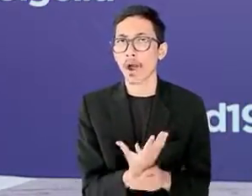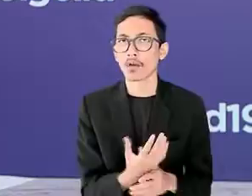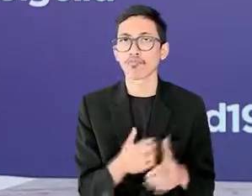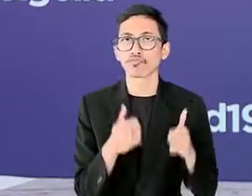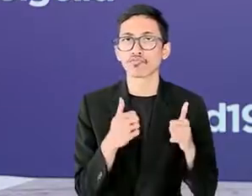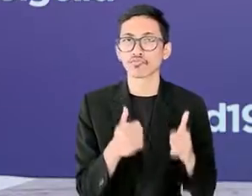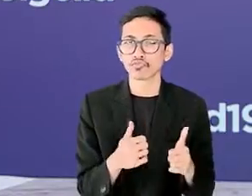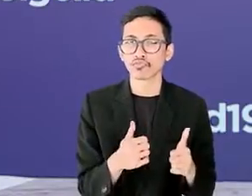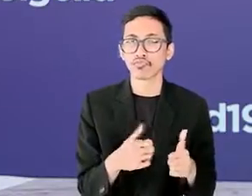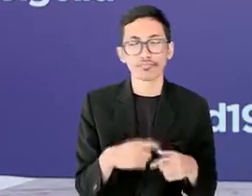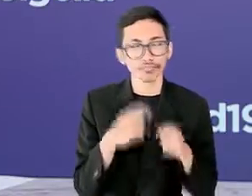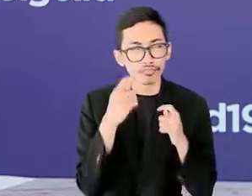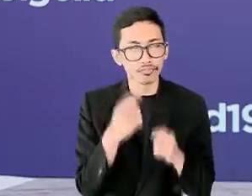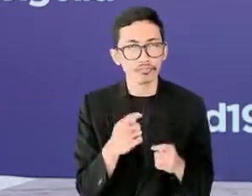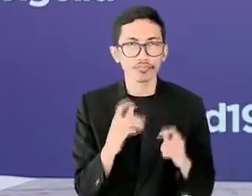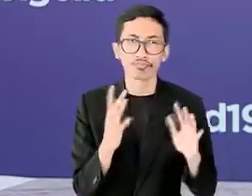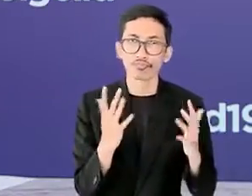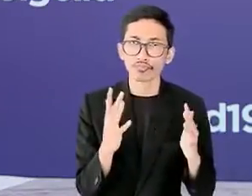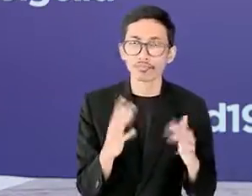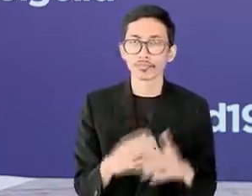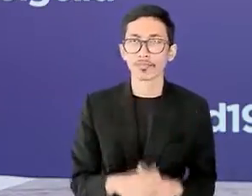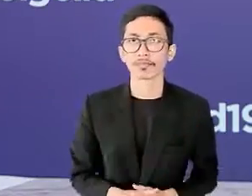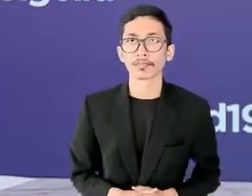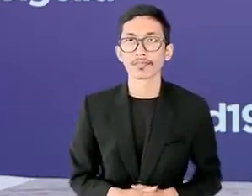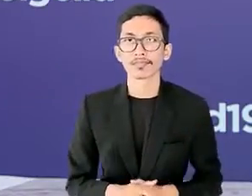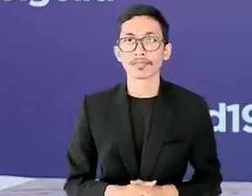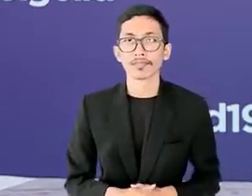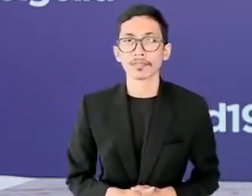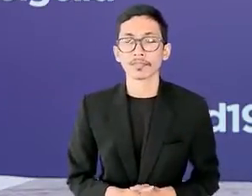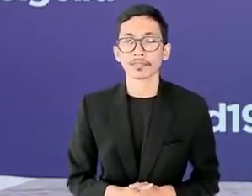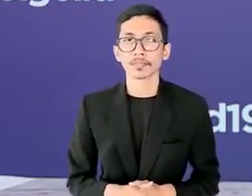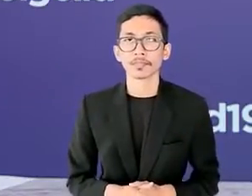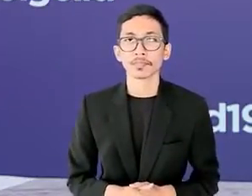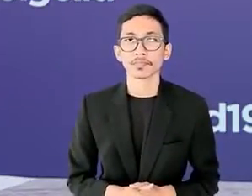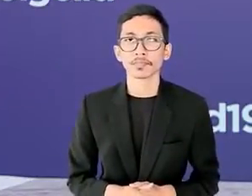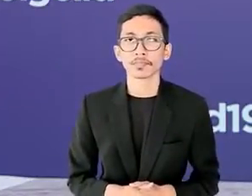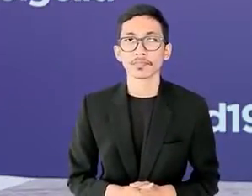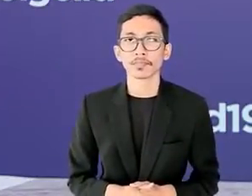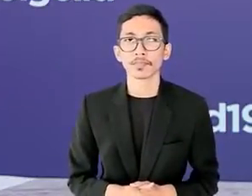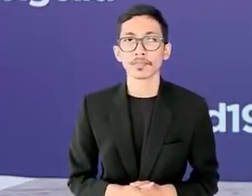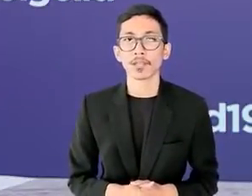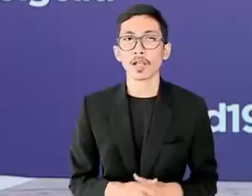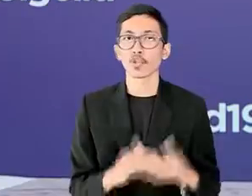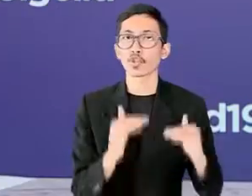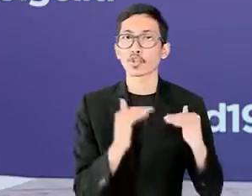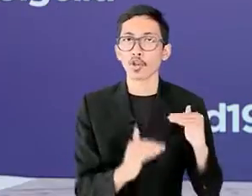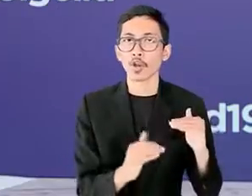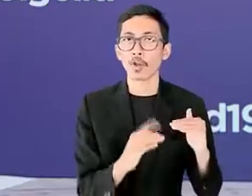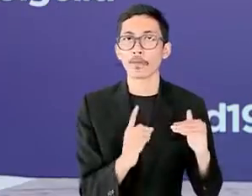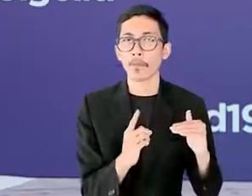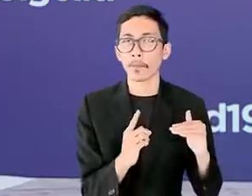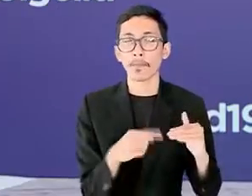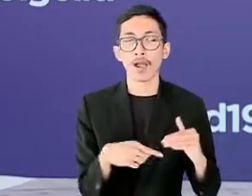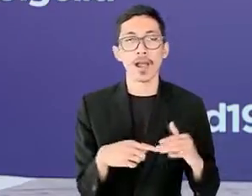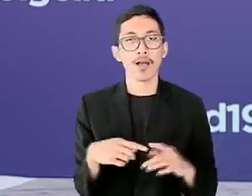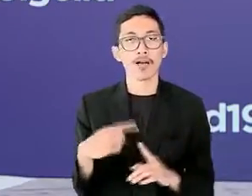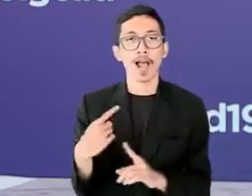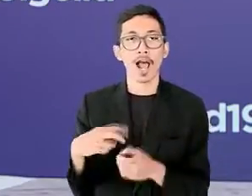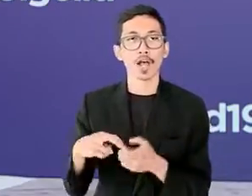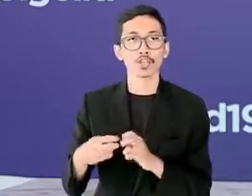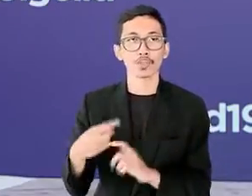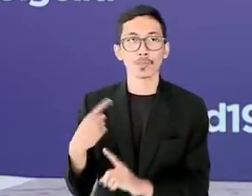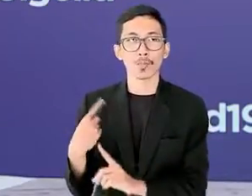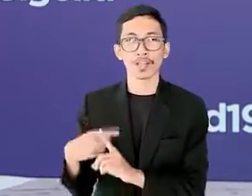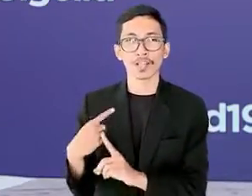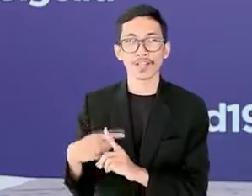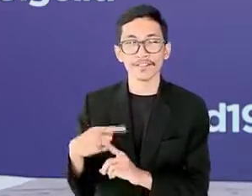baik dan patut diapresiasi indikator lainnya yang mengalami perbaikan adalah positif eterik Saat